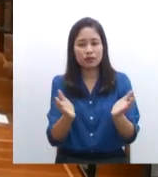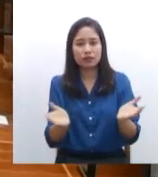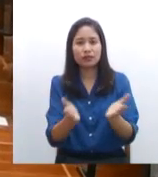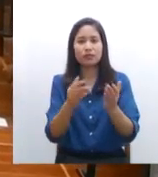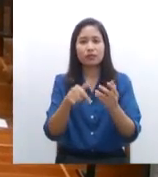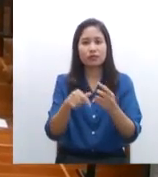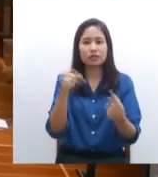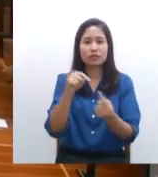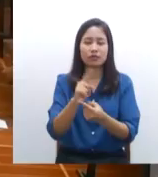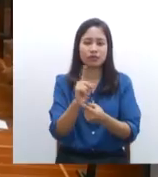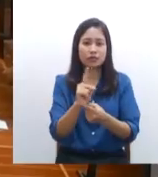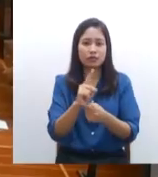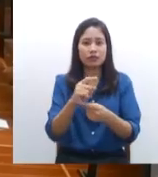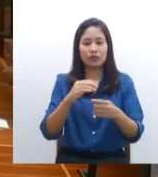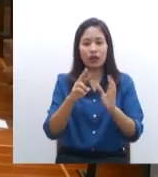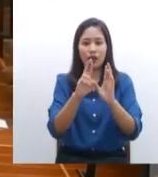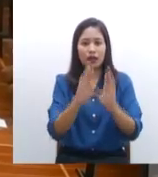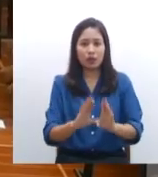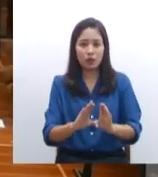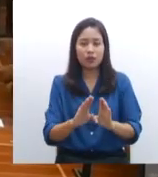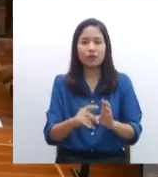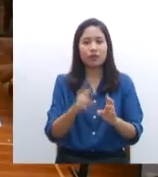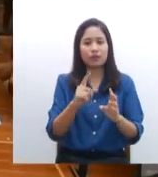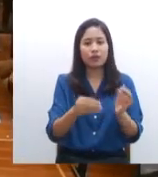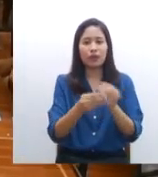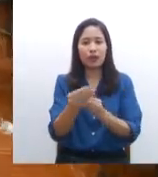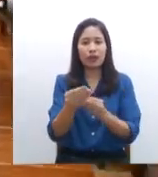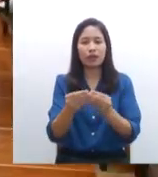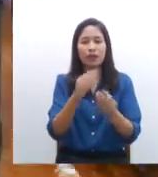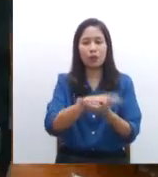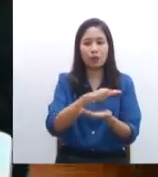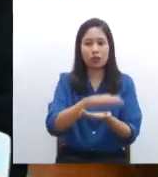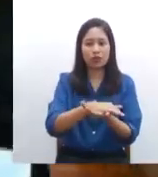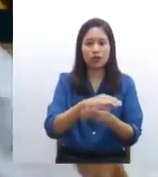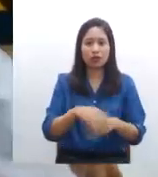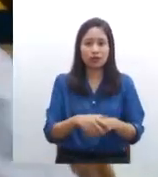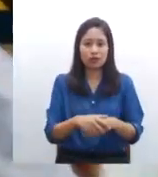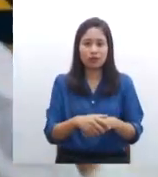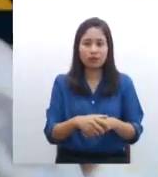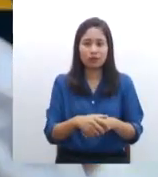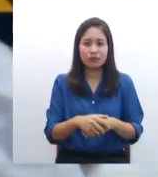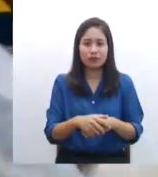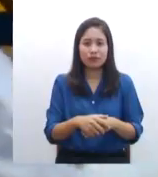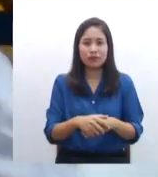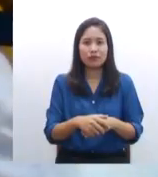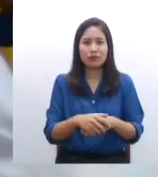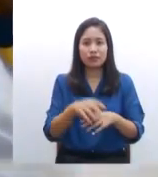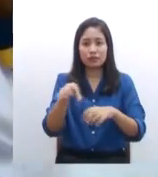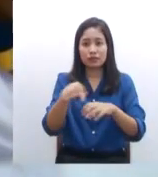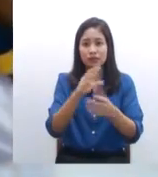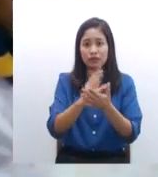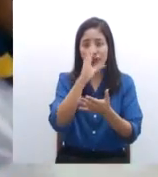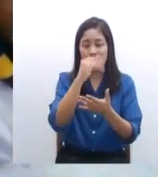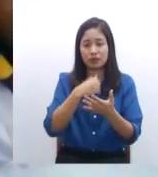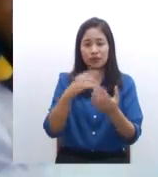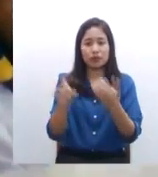ต่อเนื่องเป็นระบบและครอบคลุมทุกโรงเรียนแต่จากผลการดำเนินงานการนิเทศการศึกษาที่ผ่